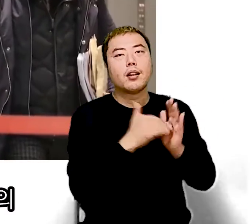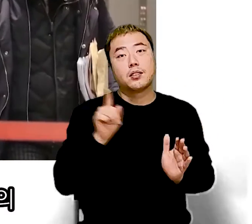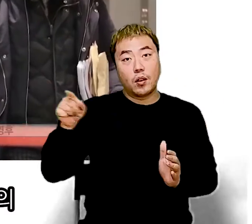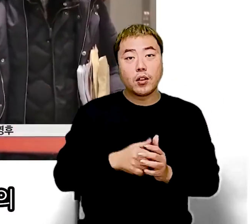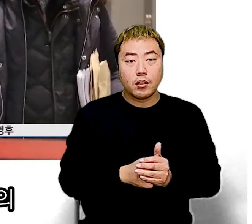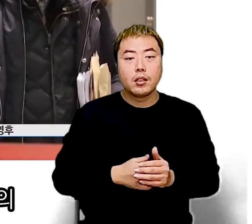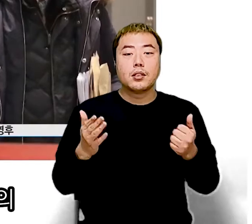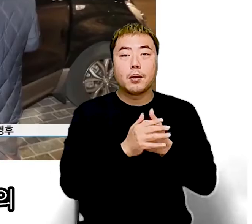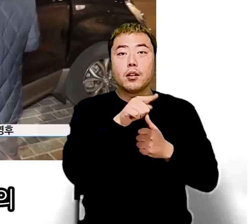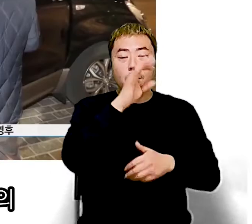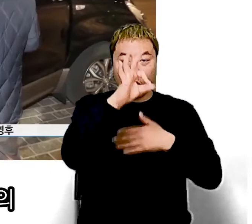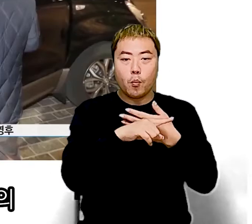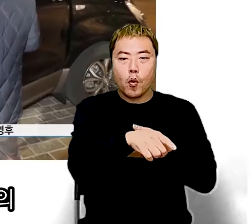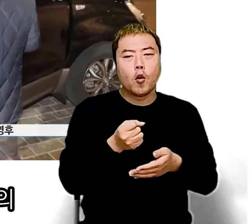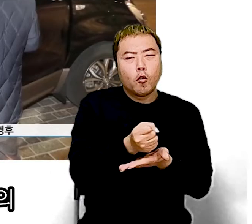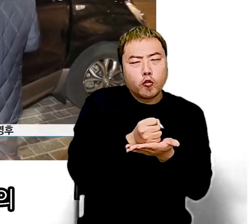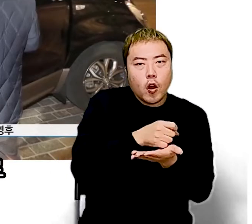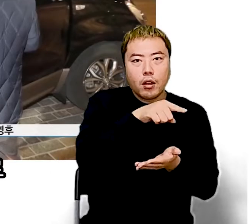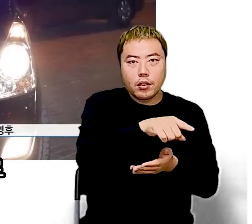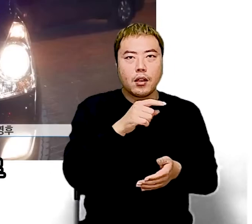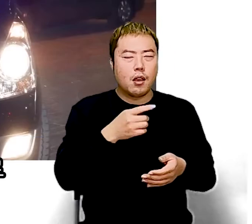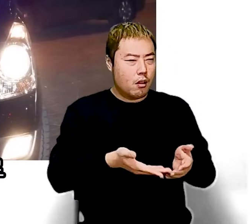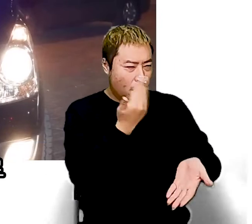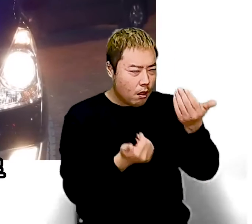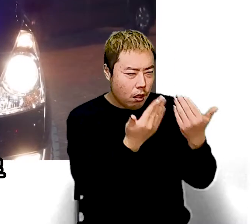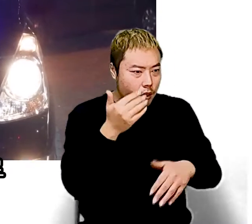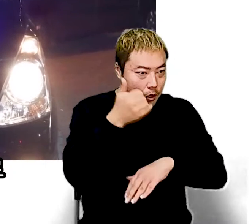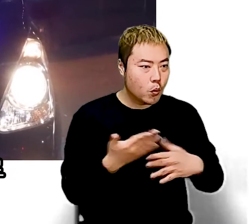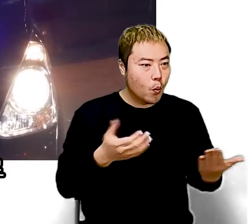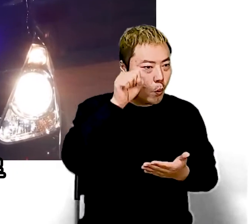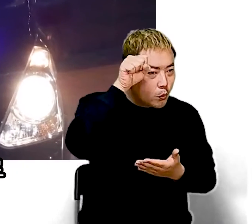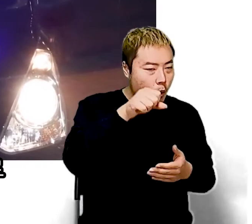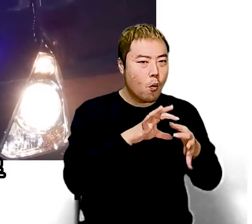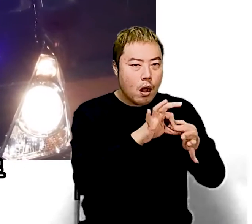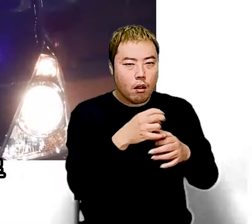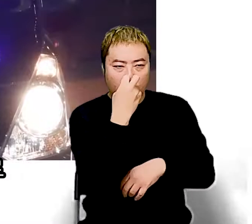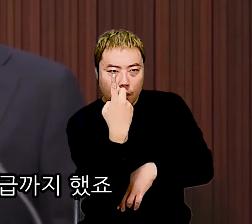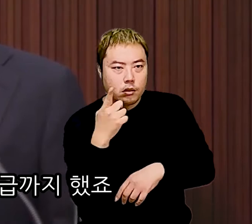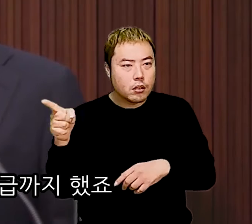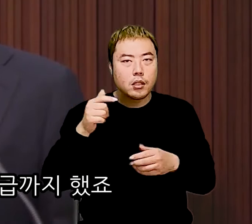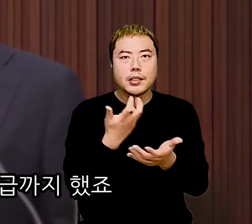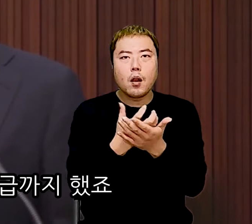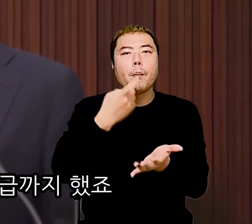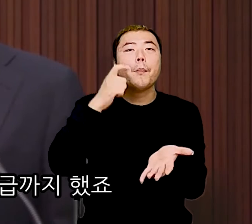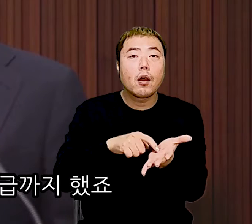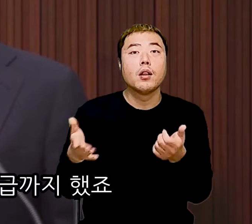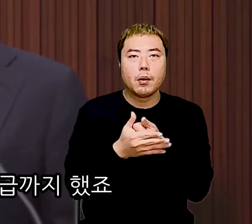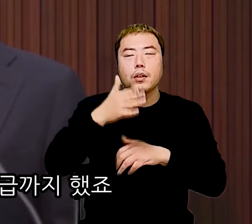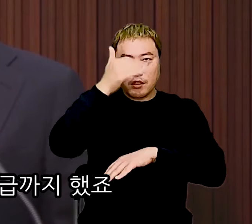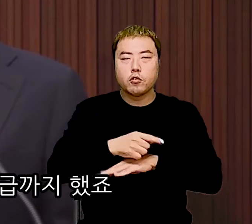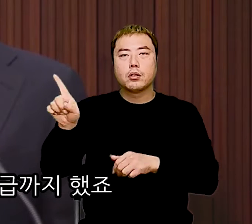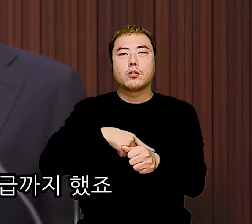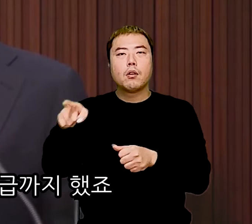그렇게 검찰은 우연히 압수수색한 하드디스크의 노조와의 문건을 증거로 삼성을 기소합니다. 이재용이 대국민